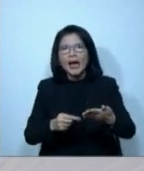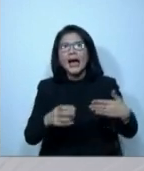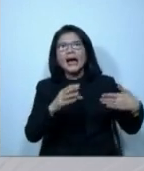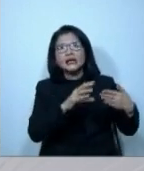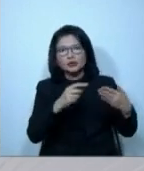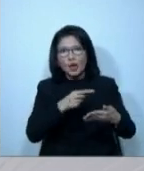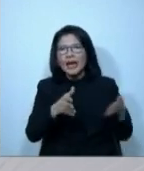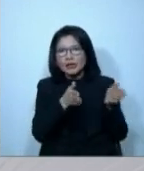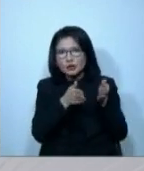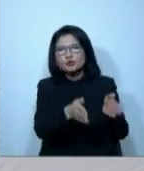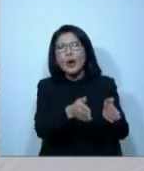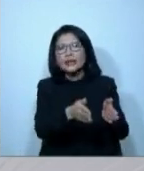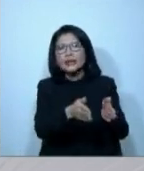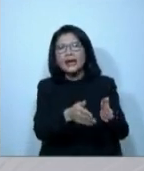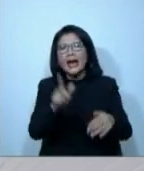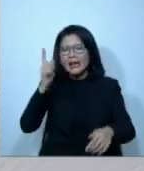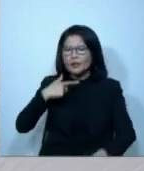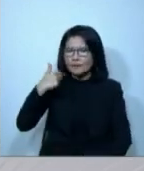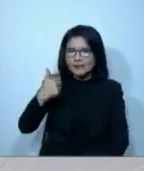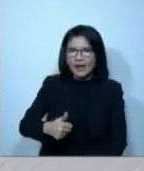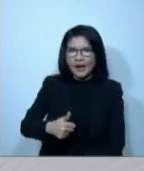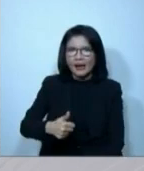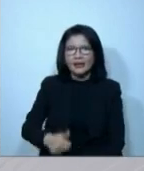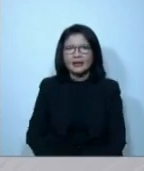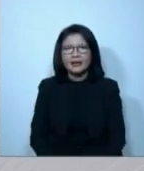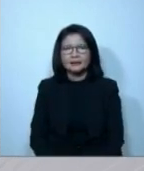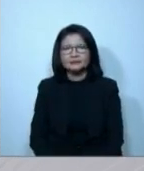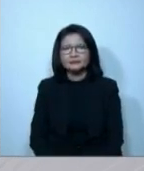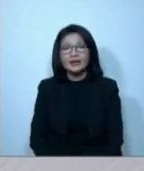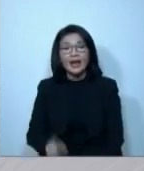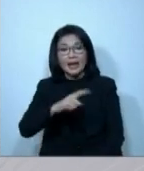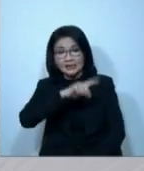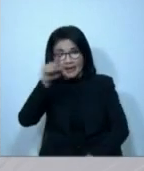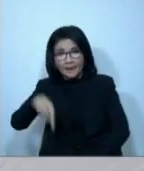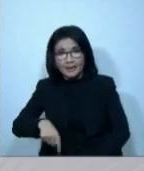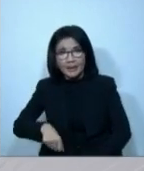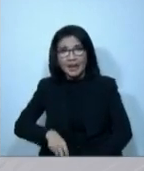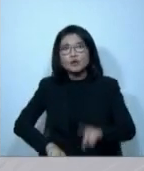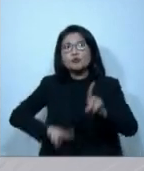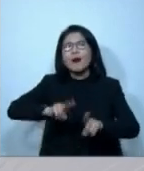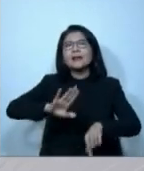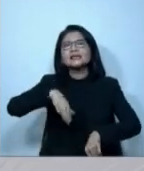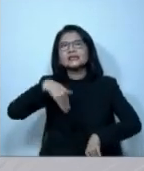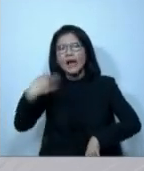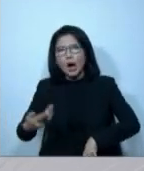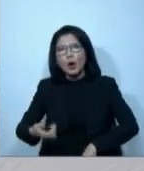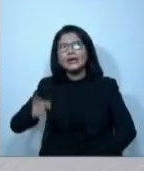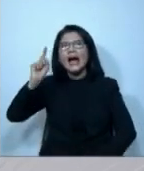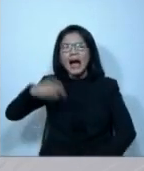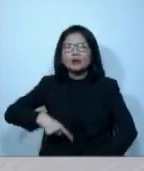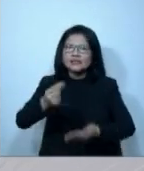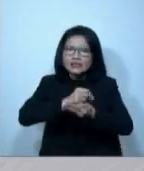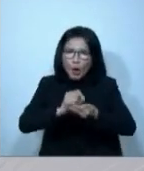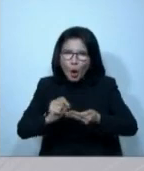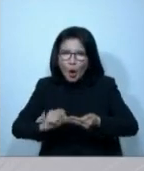Dan kemudian SDM inilah yang kita bisa pastikan bahwa mereka sampai dengan 12 tahun mesti